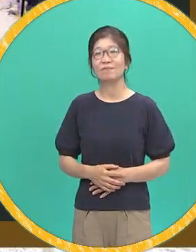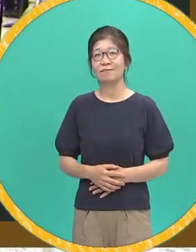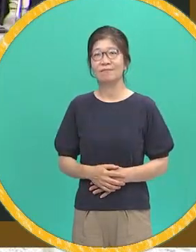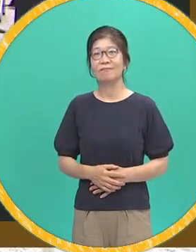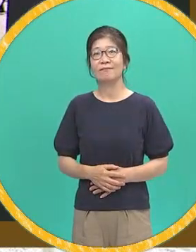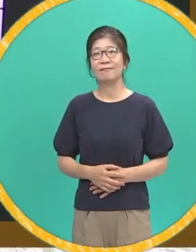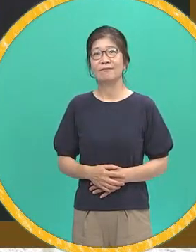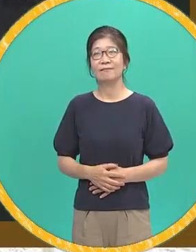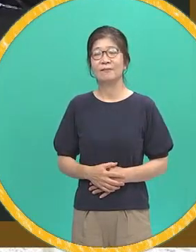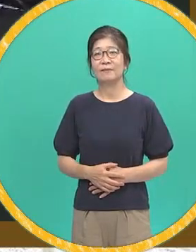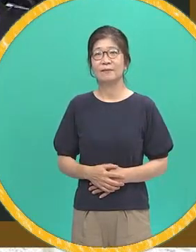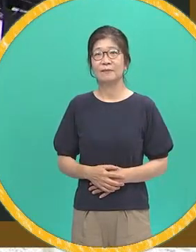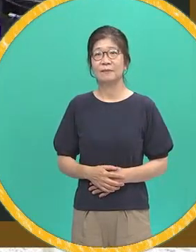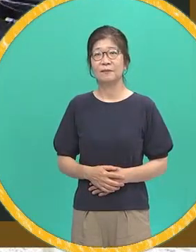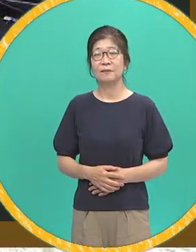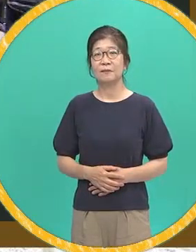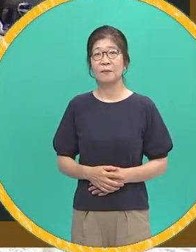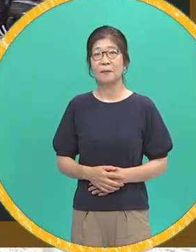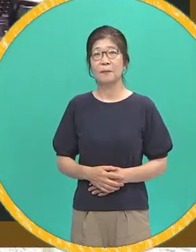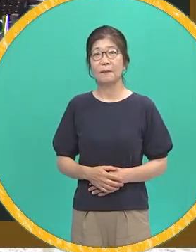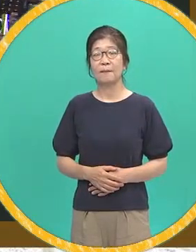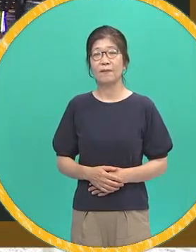すごいこんにちは